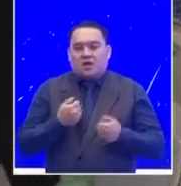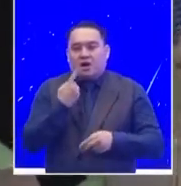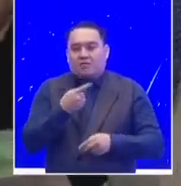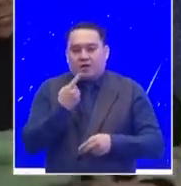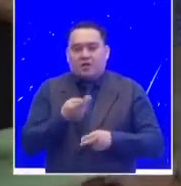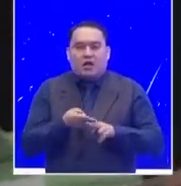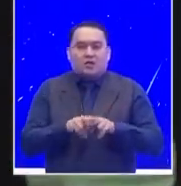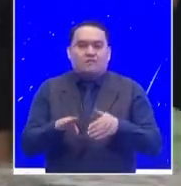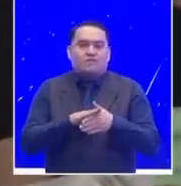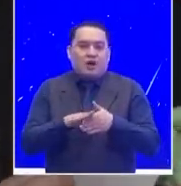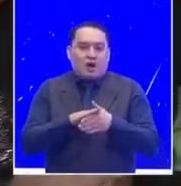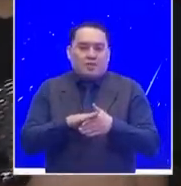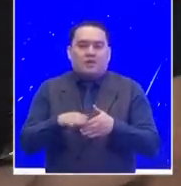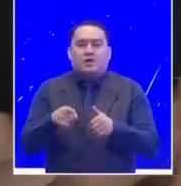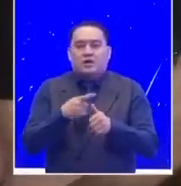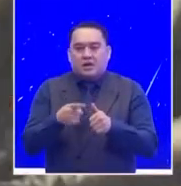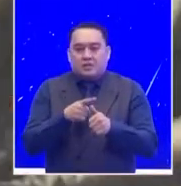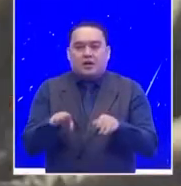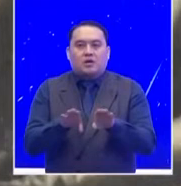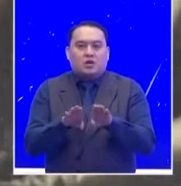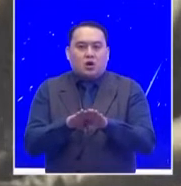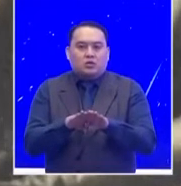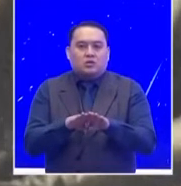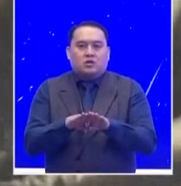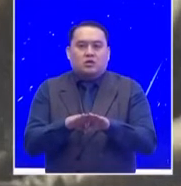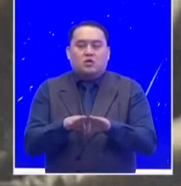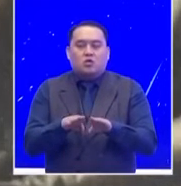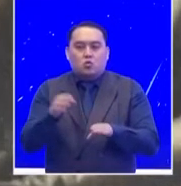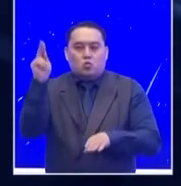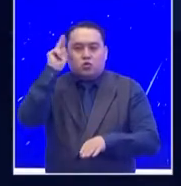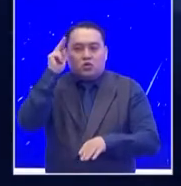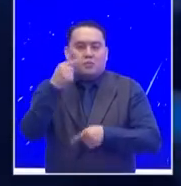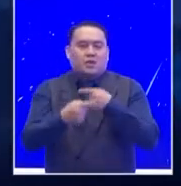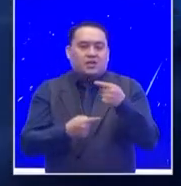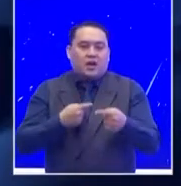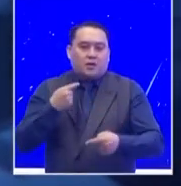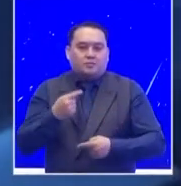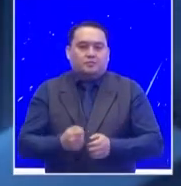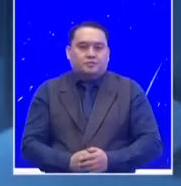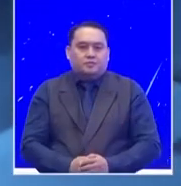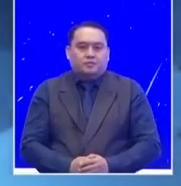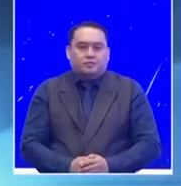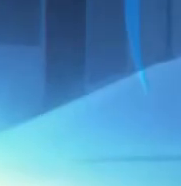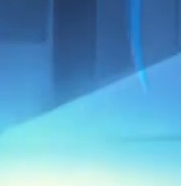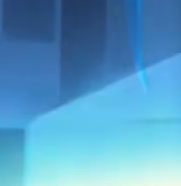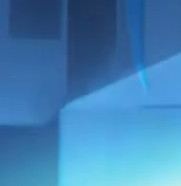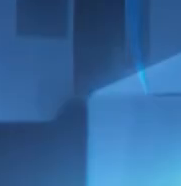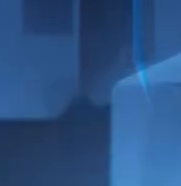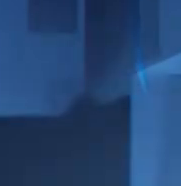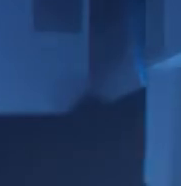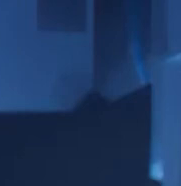Поэтому однофамилец из Искельдинского района во главу угла ставит нравоучение предка. Еламан Раймбеков, Ерлан Азымбай, телеканал